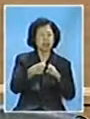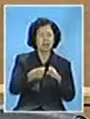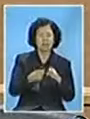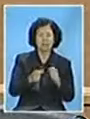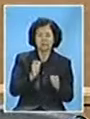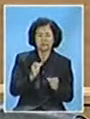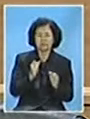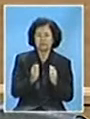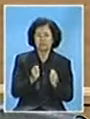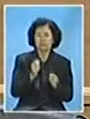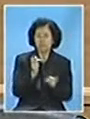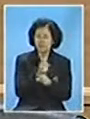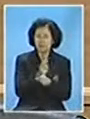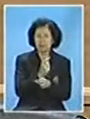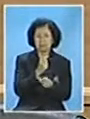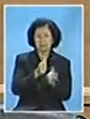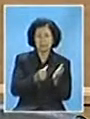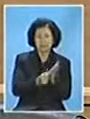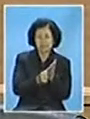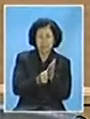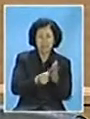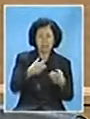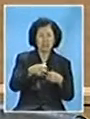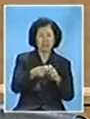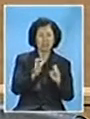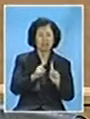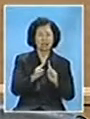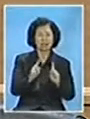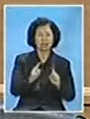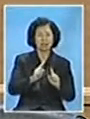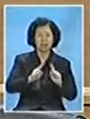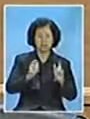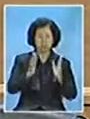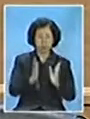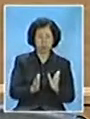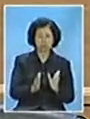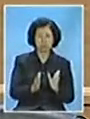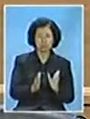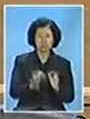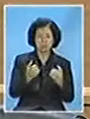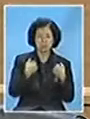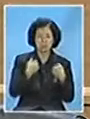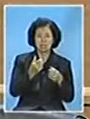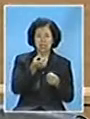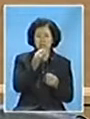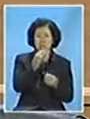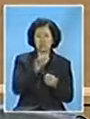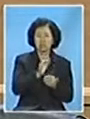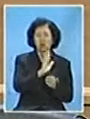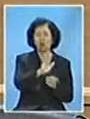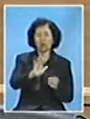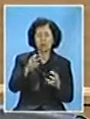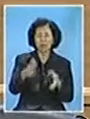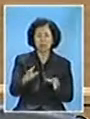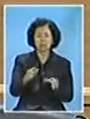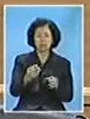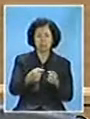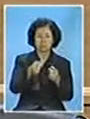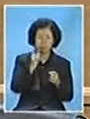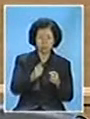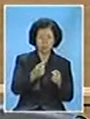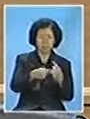รือร้นในการแก้ปัญหาแต่คนที่มีอาชีพโดยปกติอยู่แล้วเนี่ยแล้วมาดำรงตำแหน่งนาย